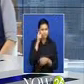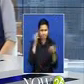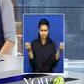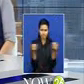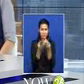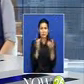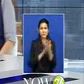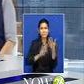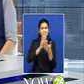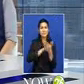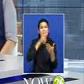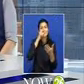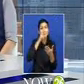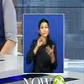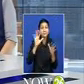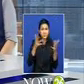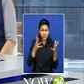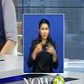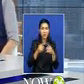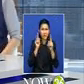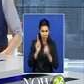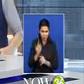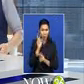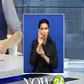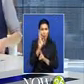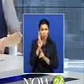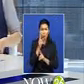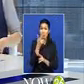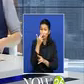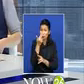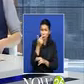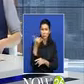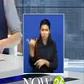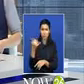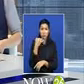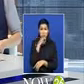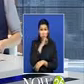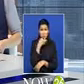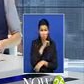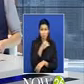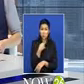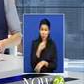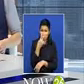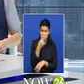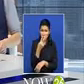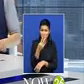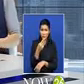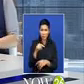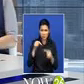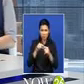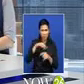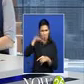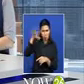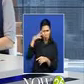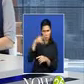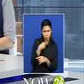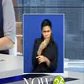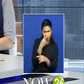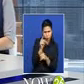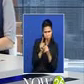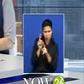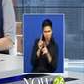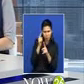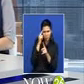ลกับไทยมากนักแต่ว่าก็คงต้องติดตามเพราะว่าตอนนี้ไต้หวันบอกว่า ติดตามตัวของพายุตัวนี้อย่างใกล้ชิดว่า